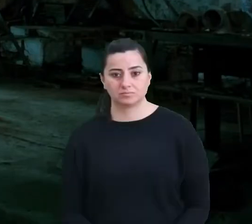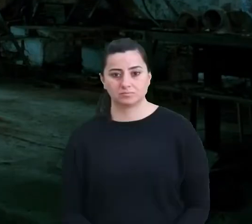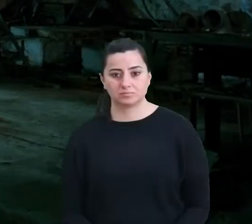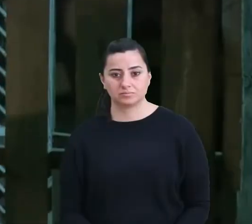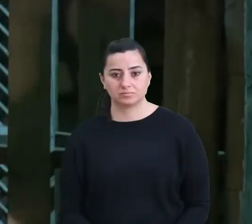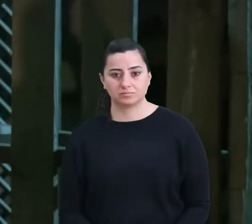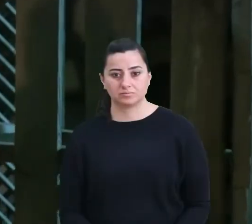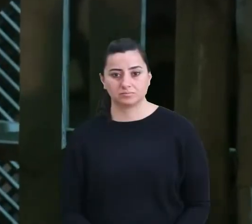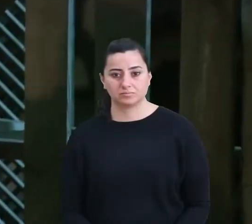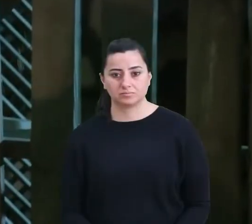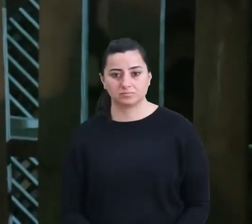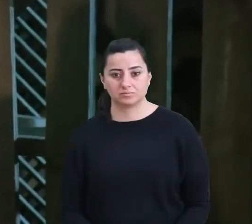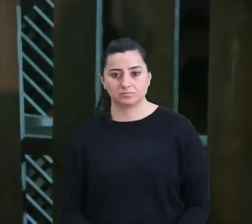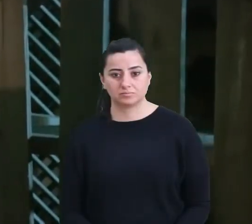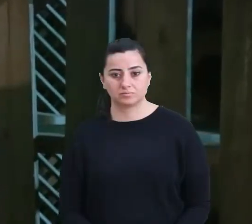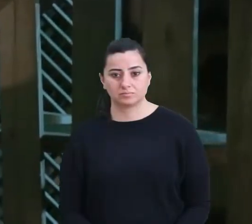İyice dök, iyice dök.